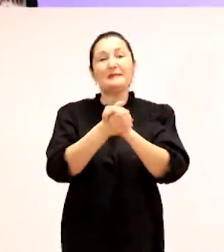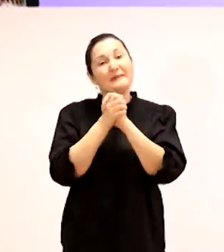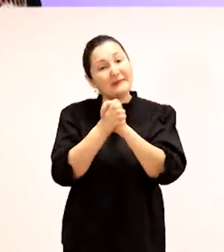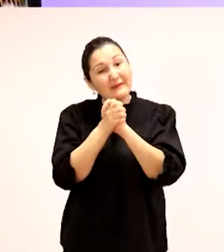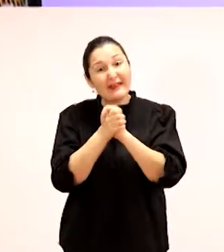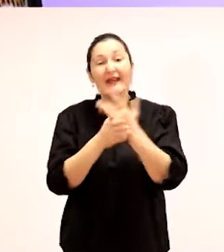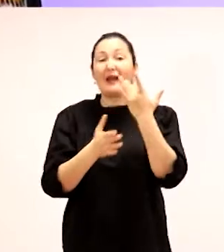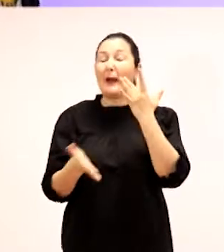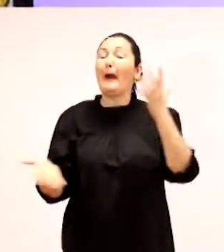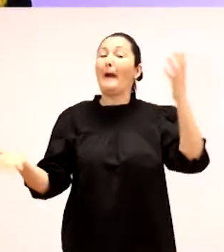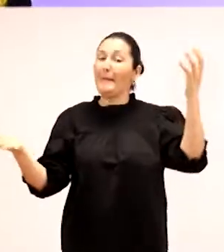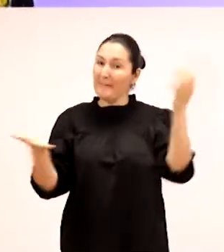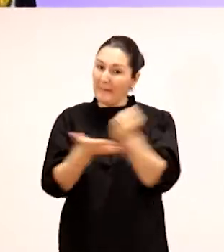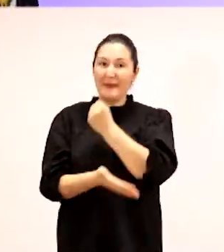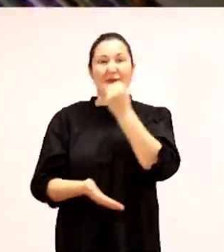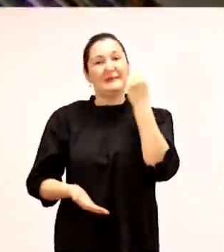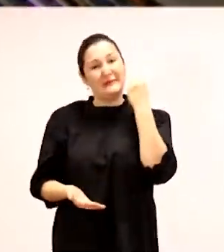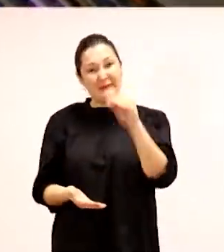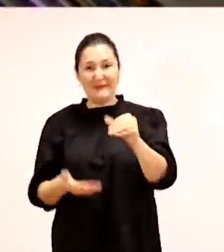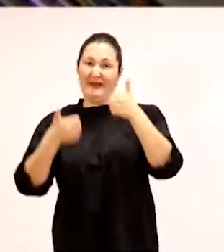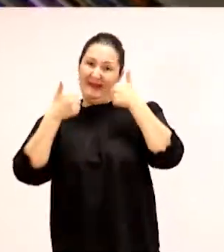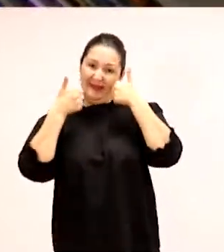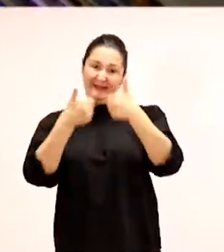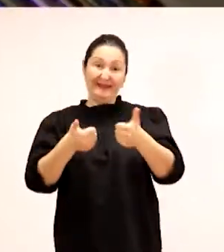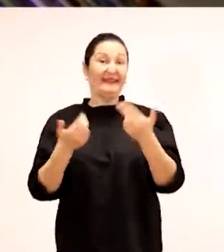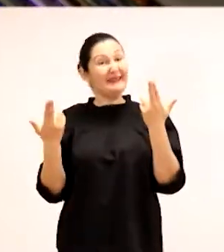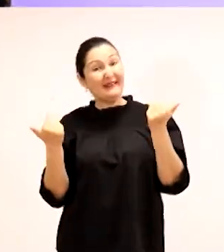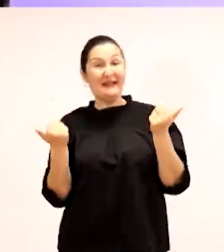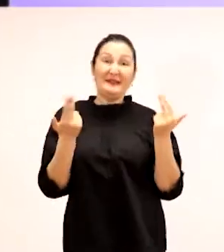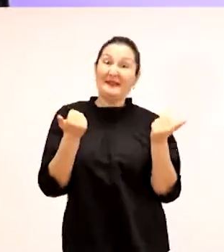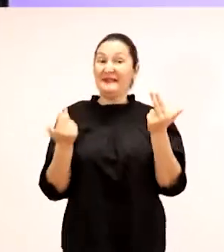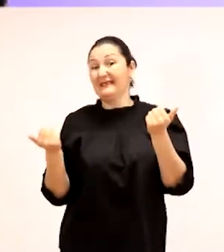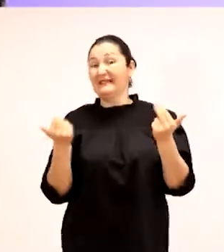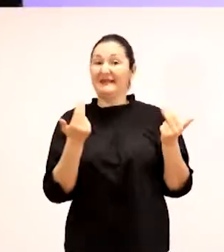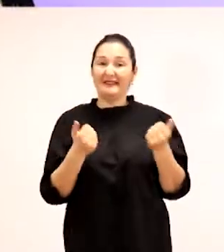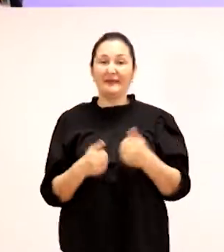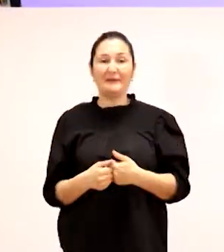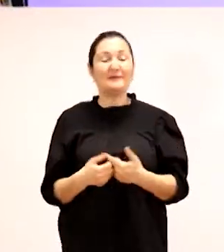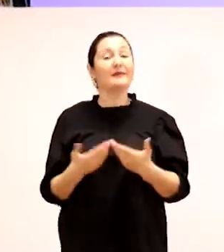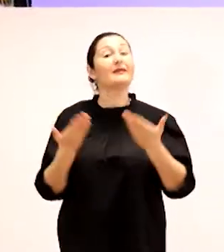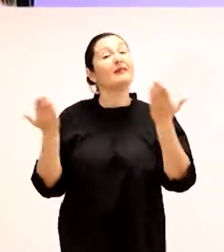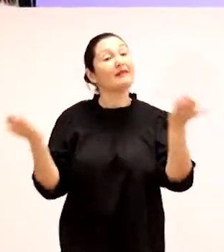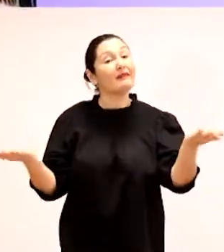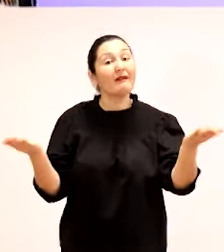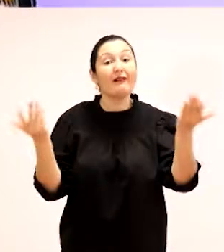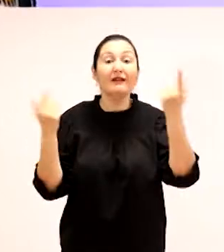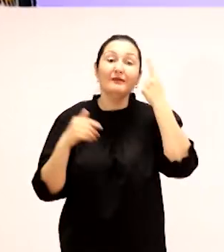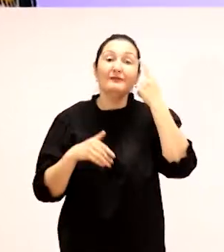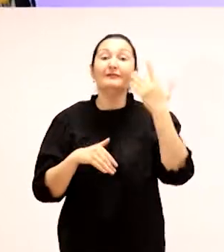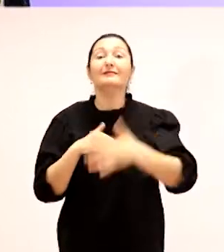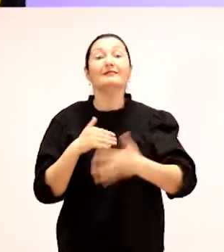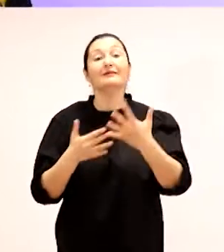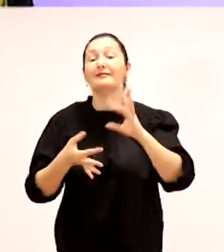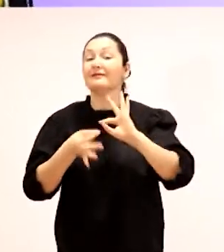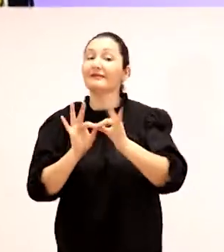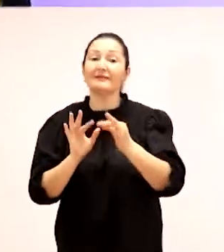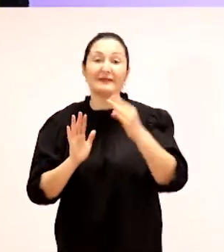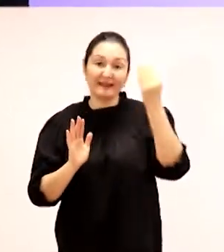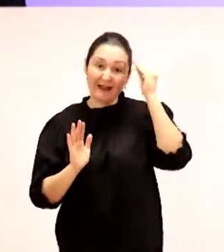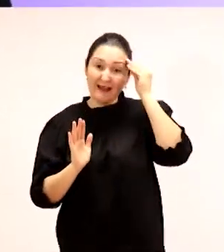Тогда получится намного лучше. Да-да, да! А что вы мне скажете о сказке?